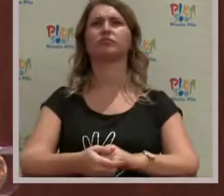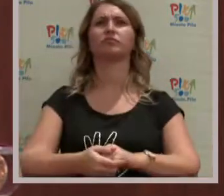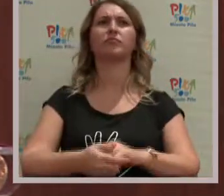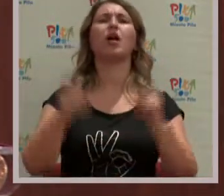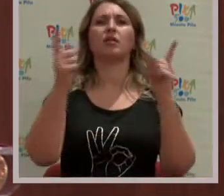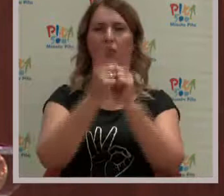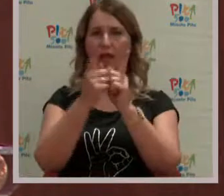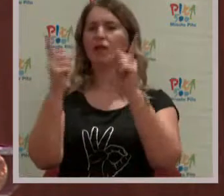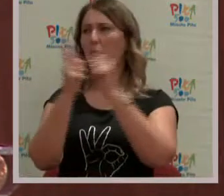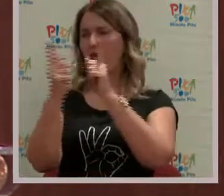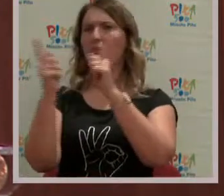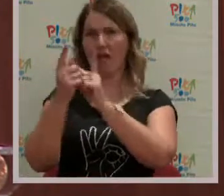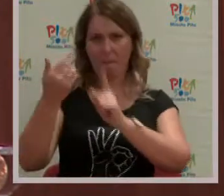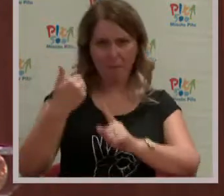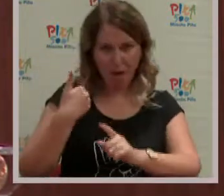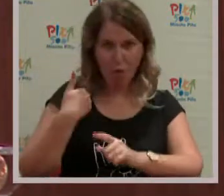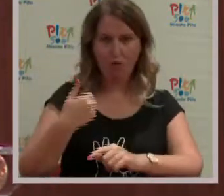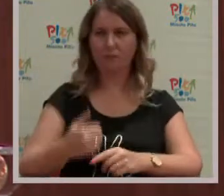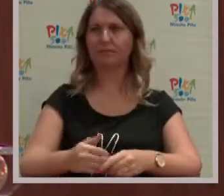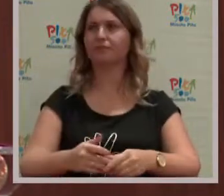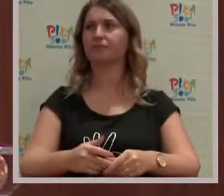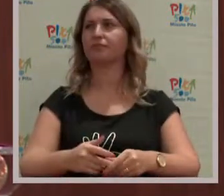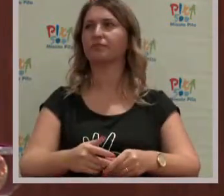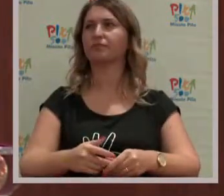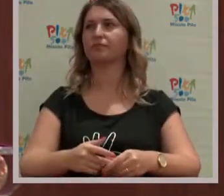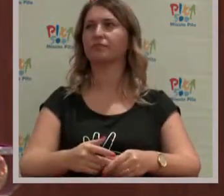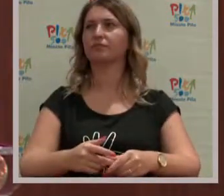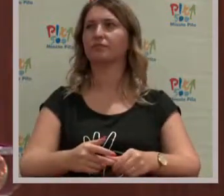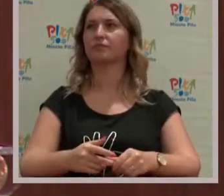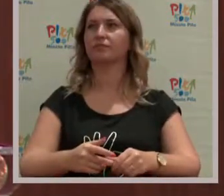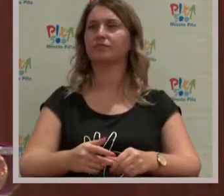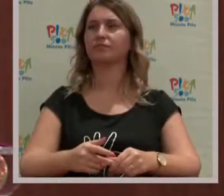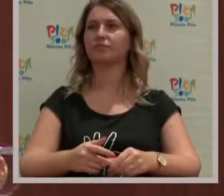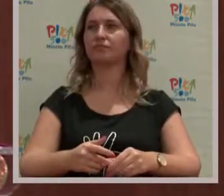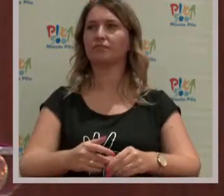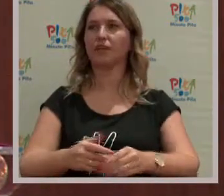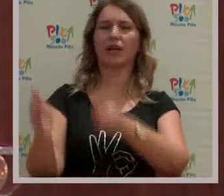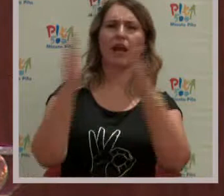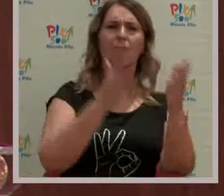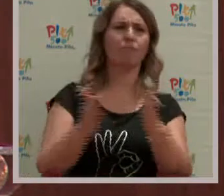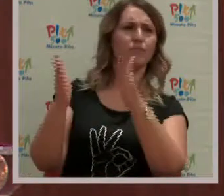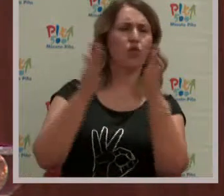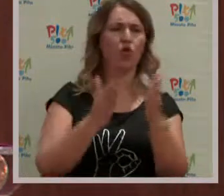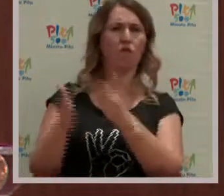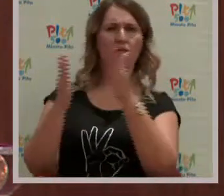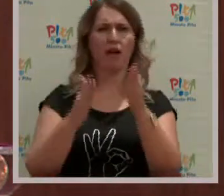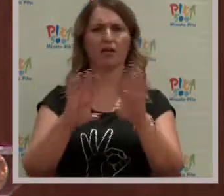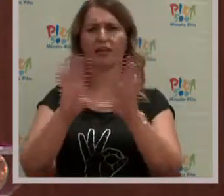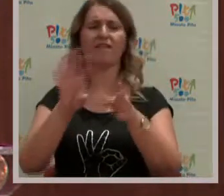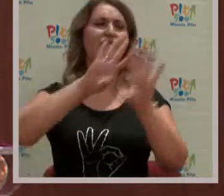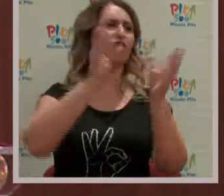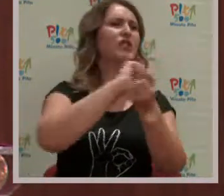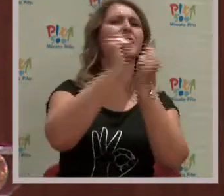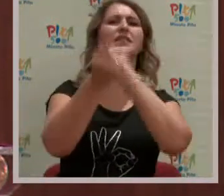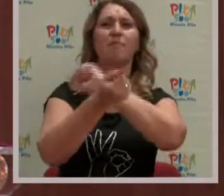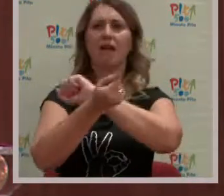Spotykałem się z tymi osobami właściwie na każdym etapie przygotowania również zmian,